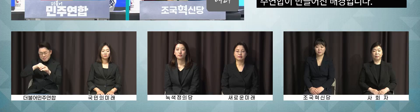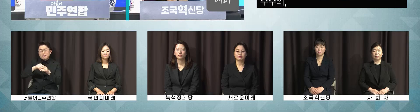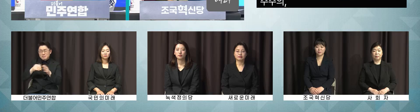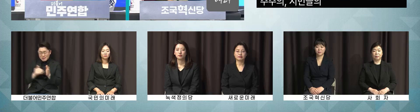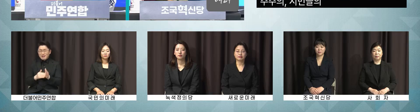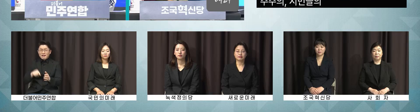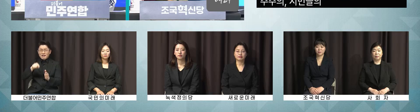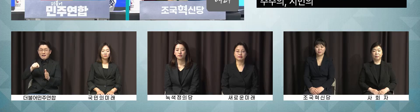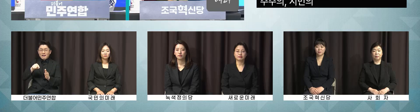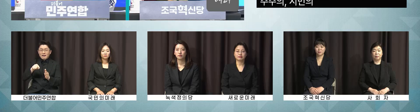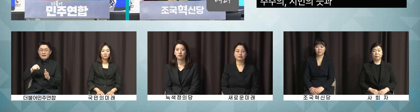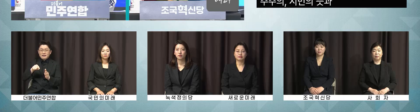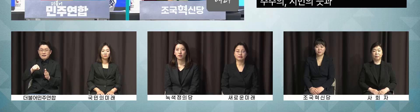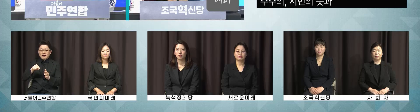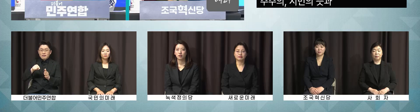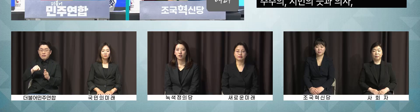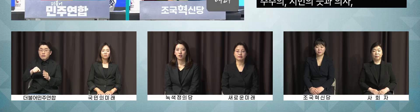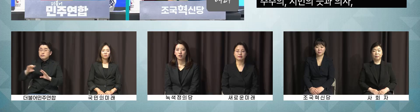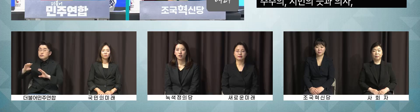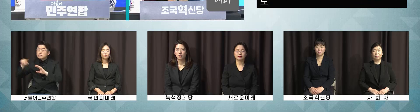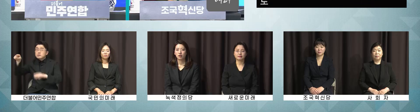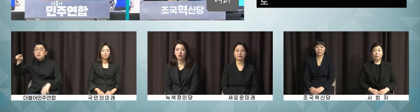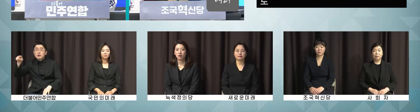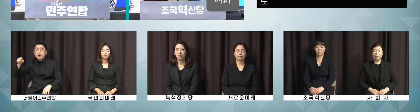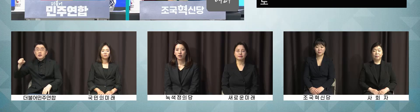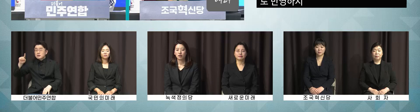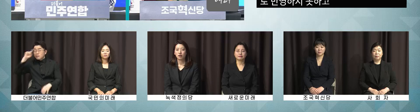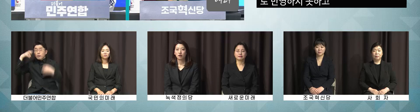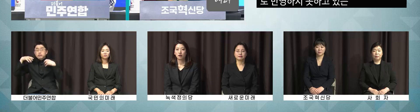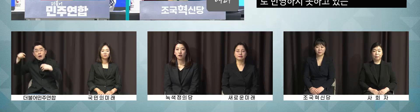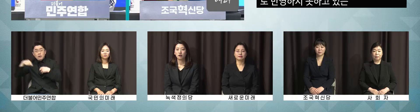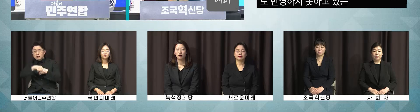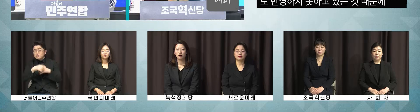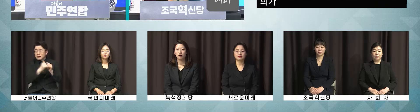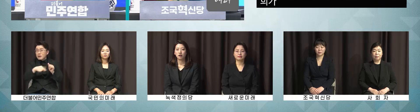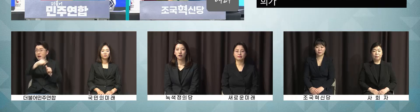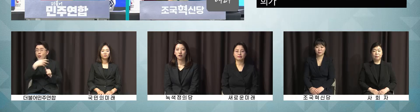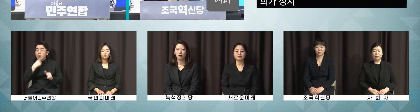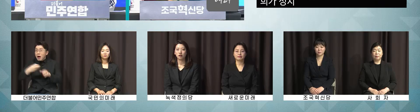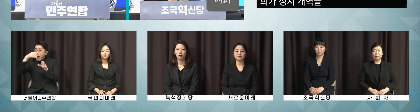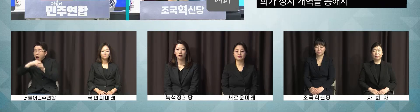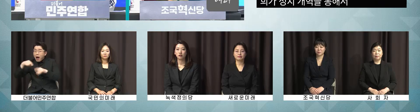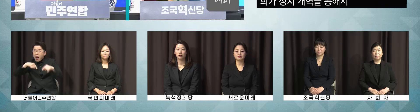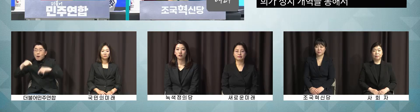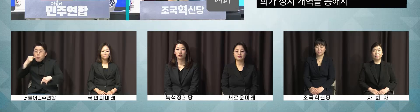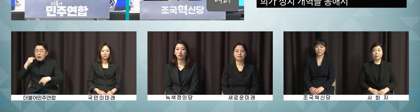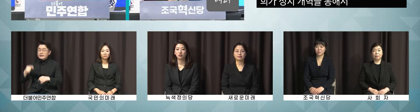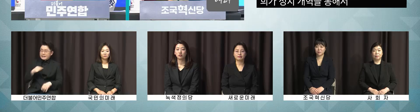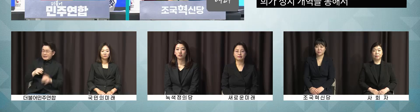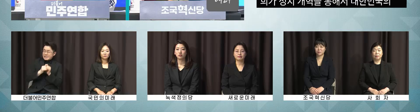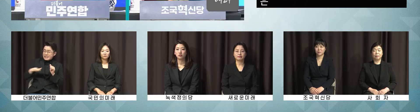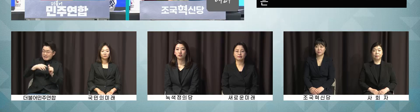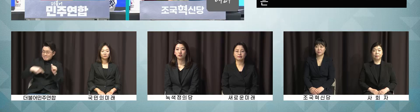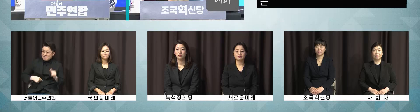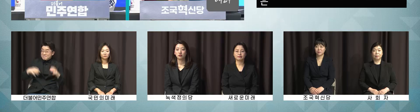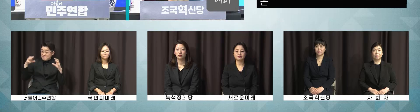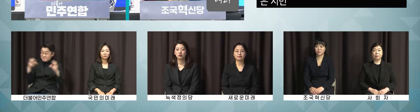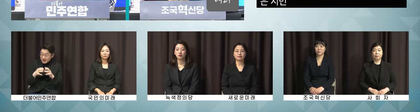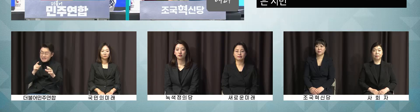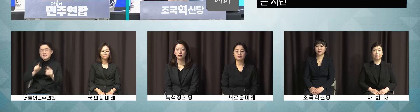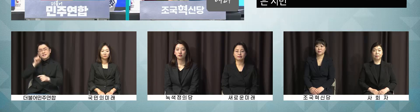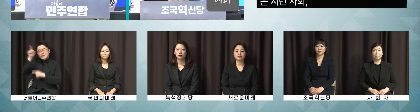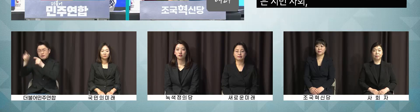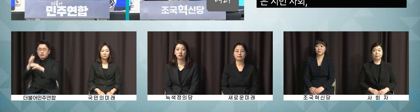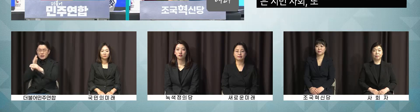의사, 민의를 제대로 반영하지 못하고 있다라고 하는 것 때문에 저희가 정치개혁을 통해서 대한민국의 많은 시민사회